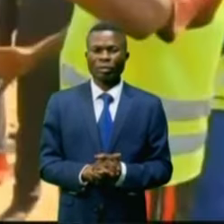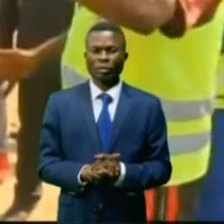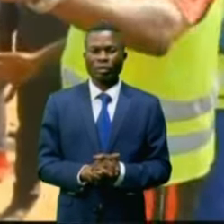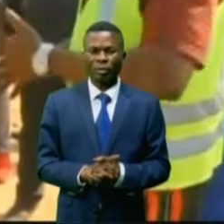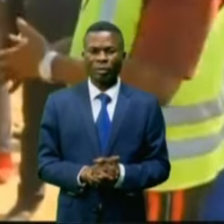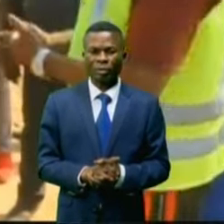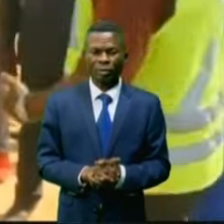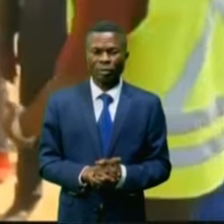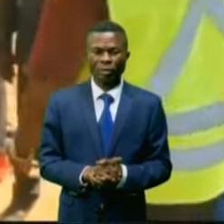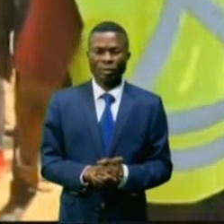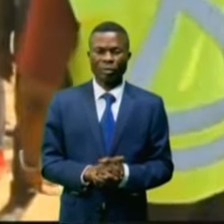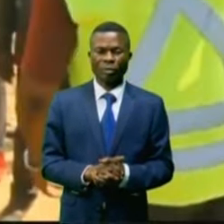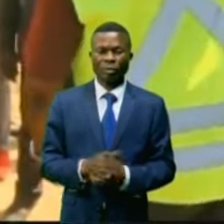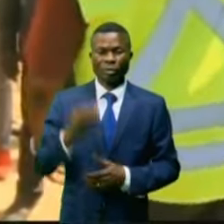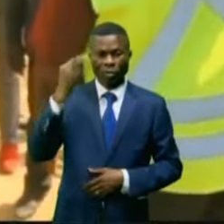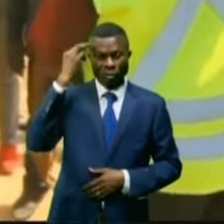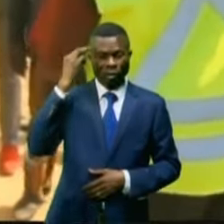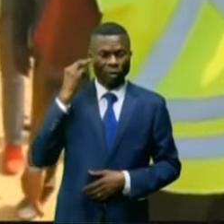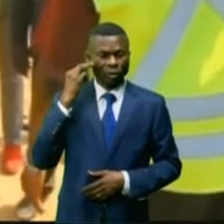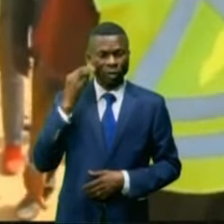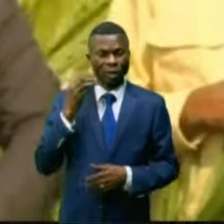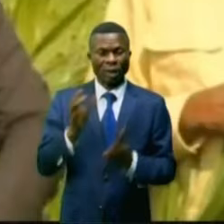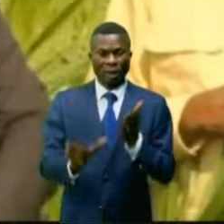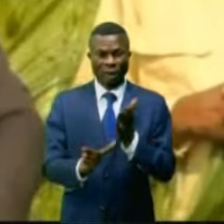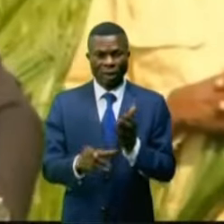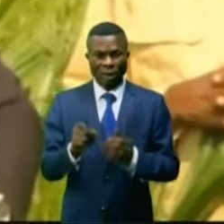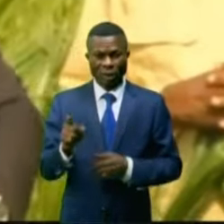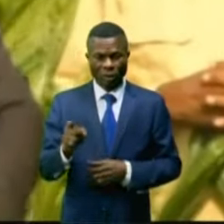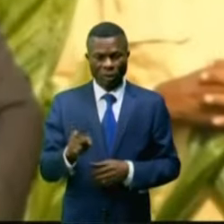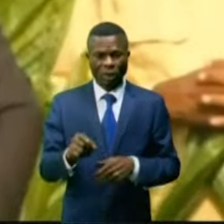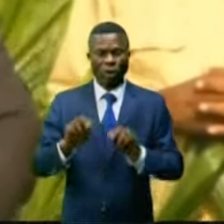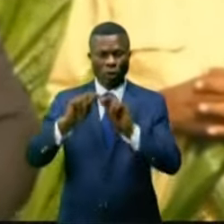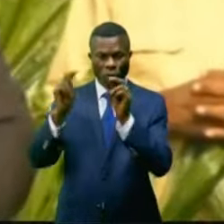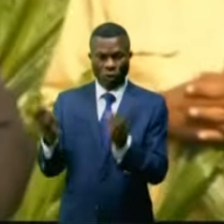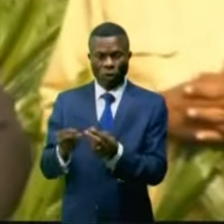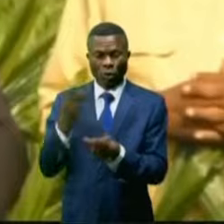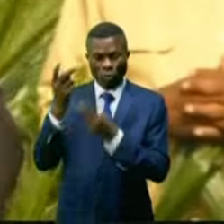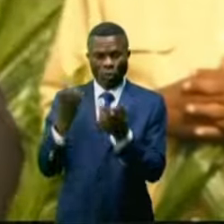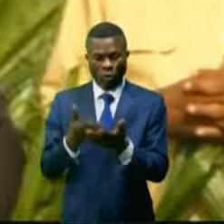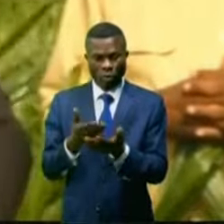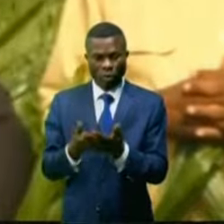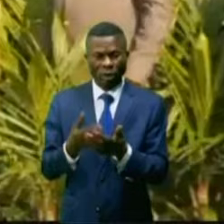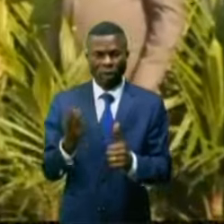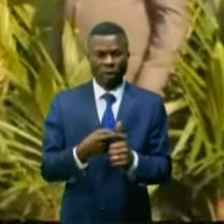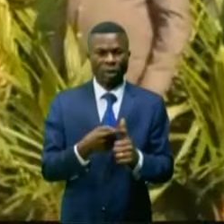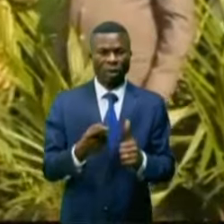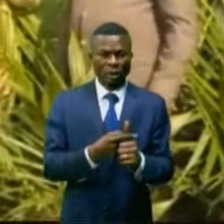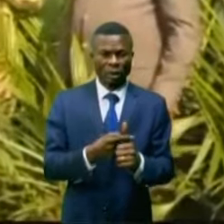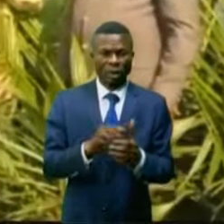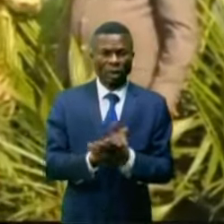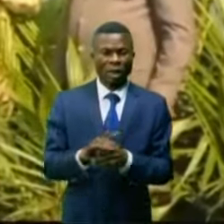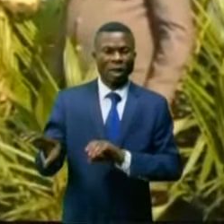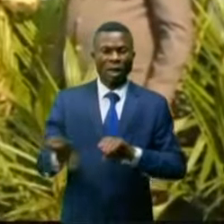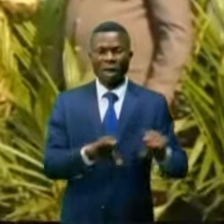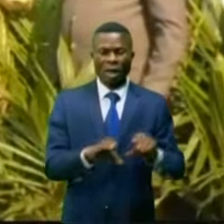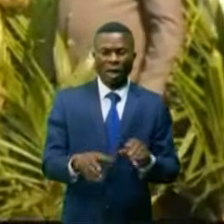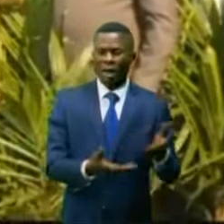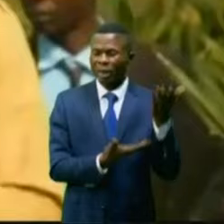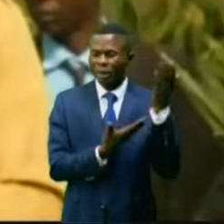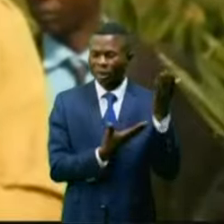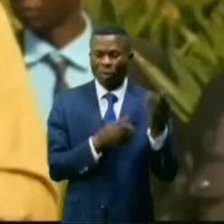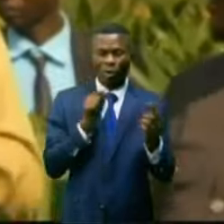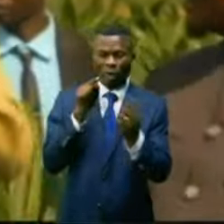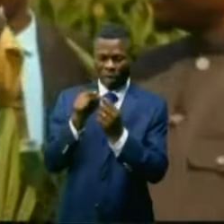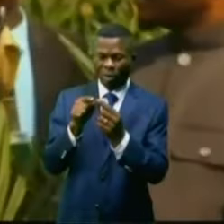Les représentants de l'entreprise Cap Congo, aussi de la partie pour cette visite, n'a pas manqué lors de cette activité d'épingler les objectifs de